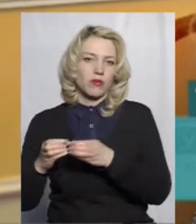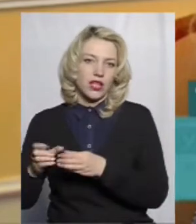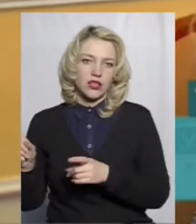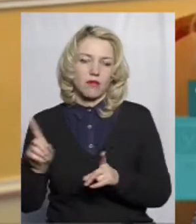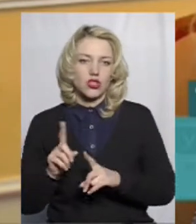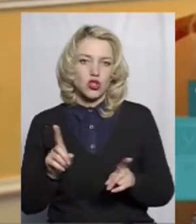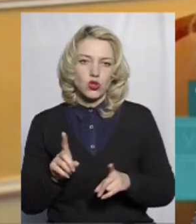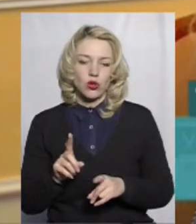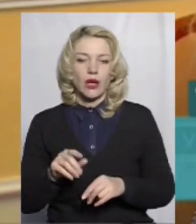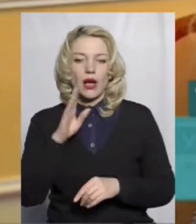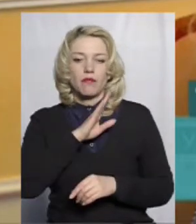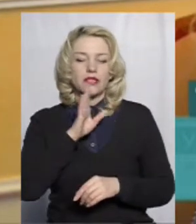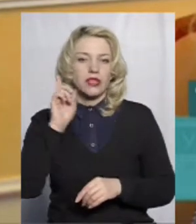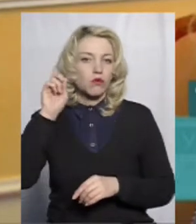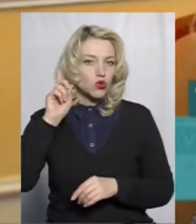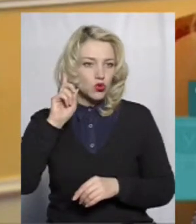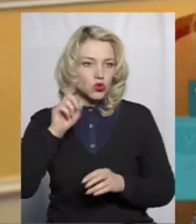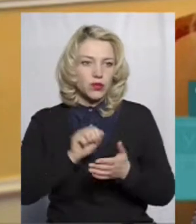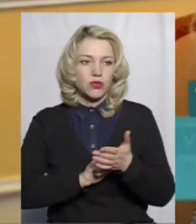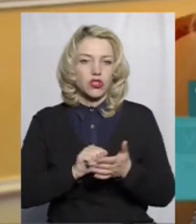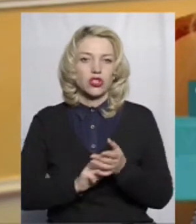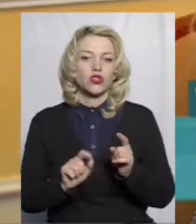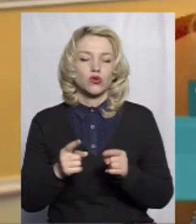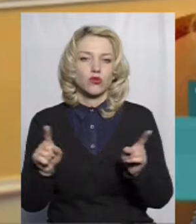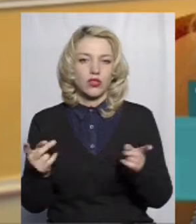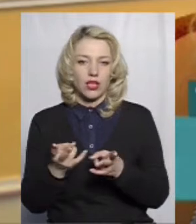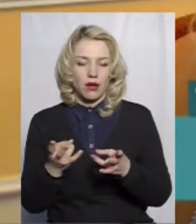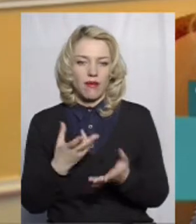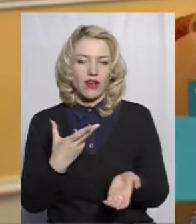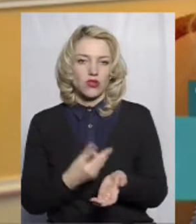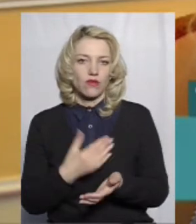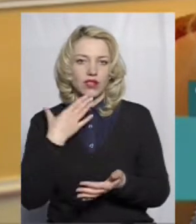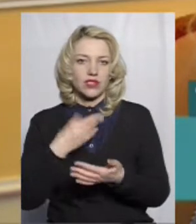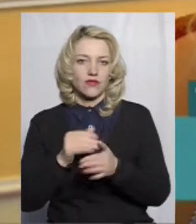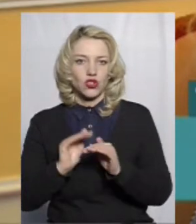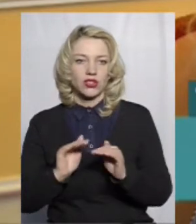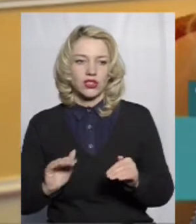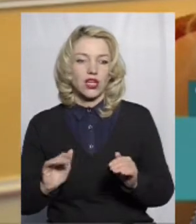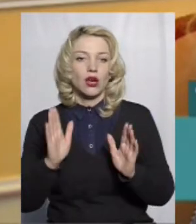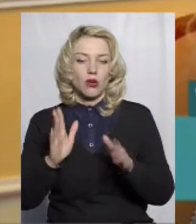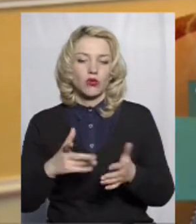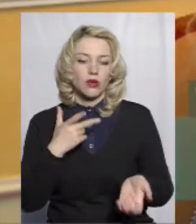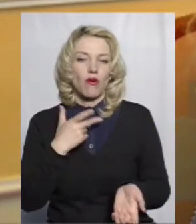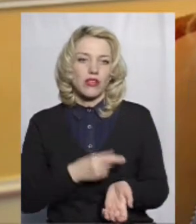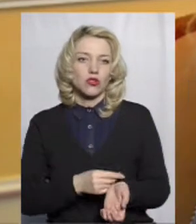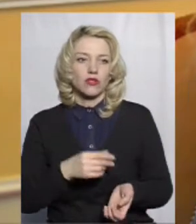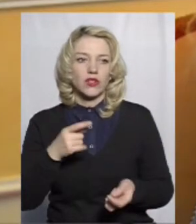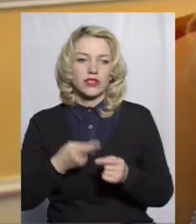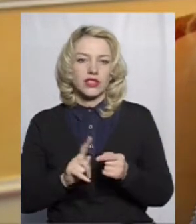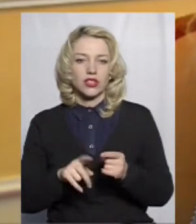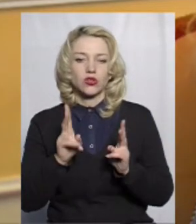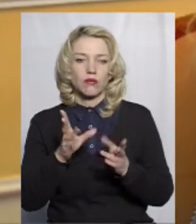щоб батьки почули причину, чому треба вакцинувати своїх дітей. Будемо вакцинувати тих,